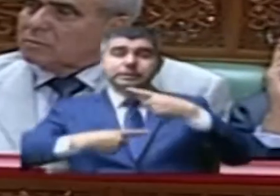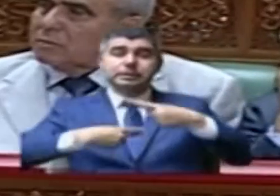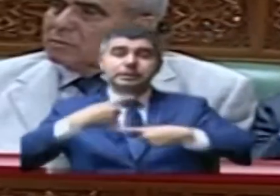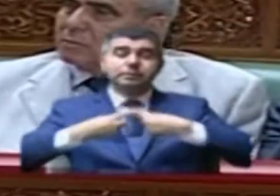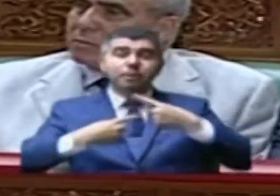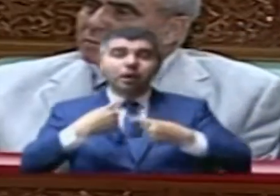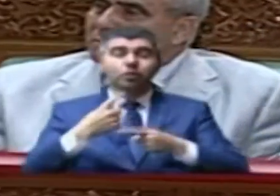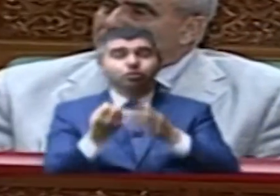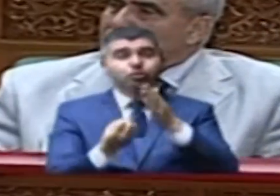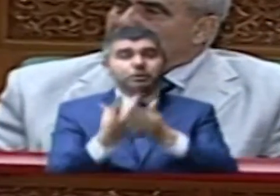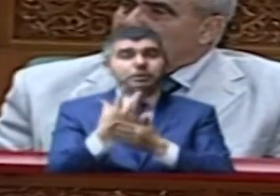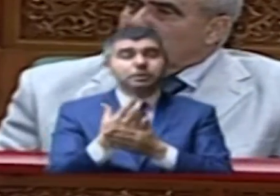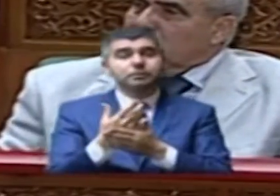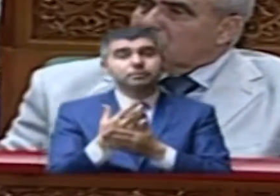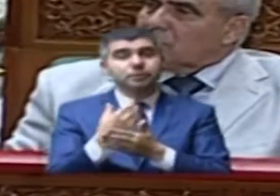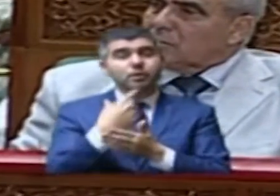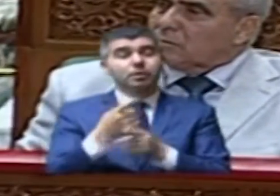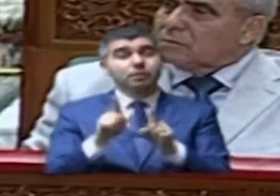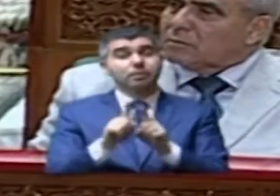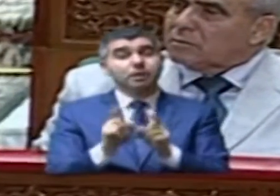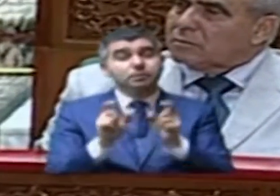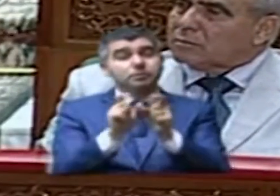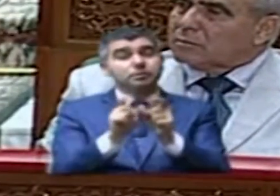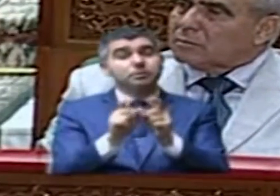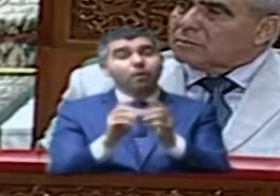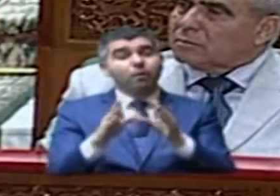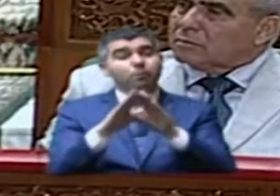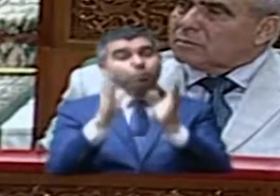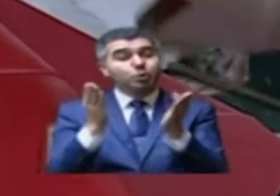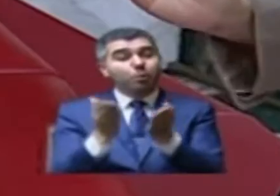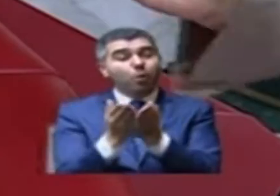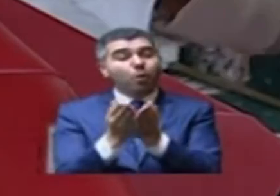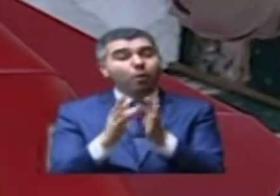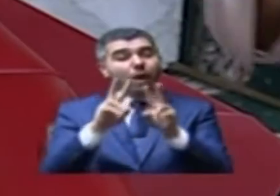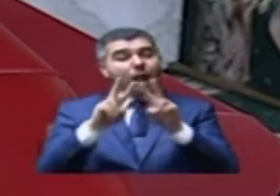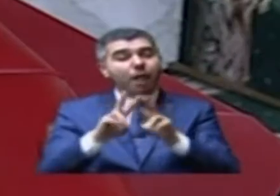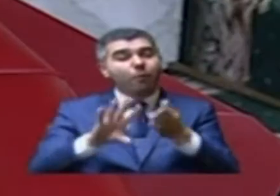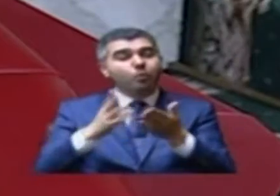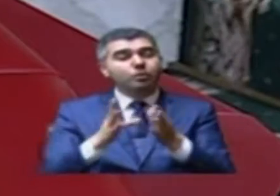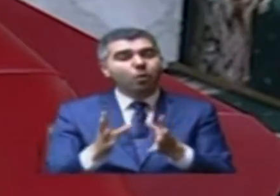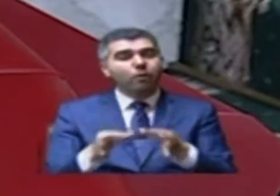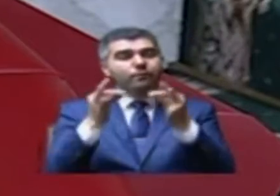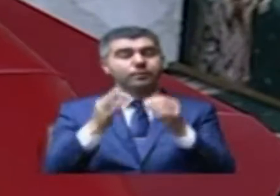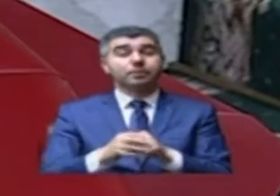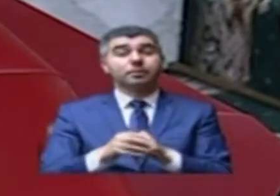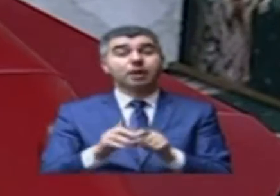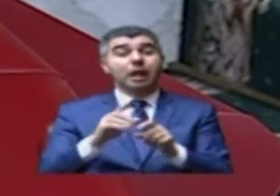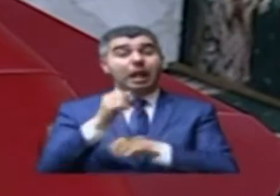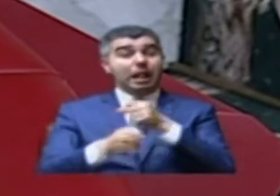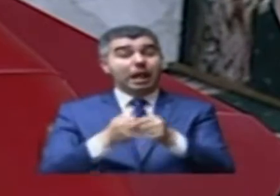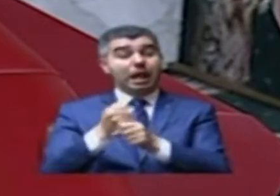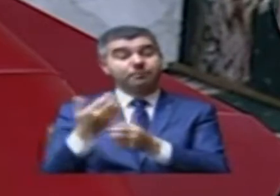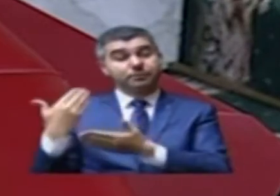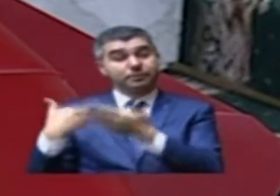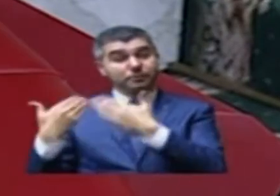المجتمعي برصد الظاهرة من جهة وكذلك تجميع المعطيات. السنة الماضية وهذه السنة في الحقيقة ركزنا